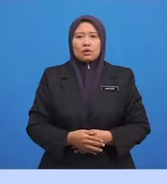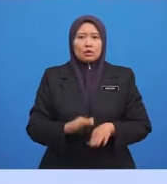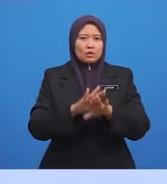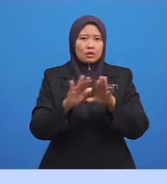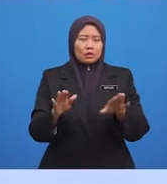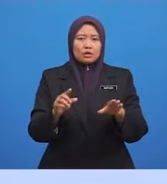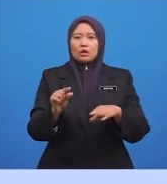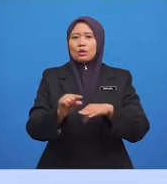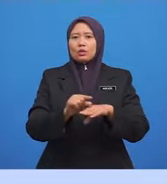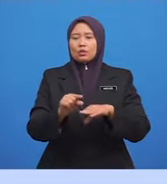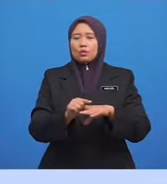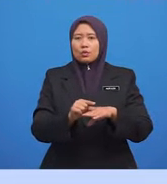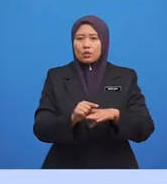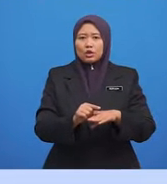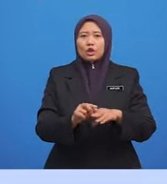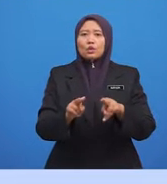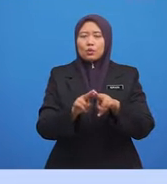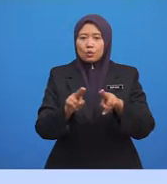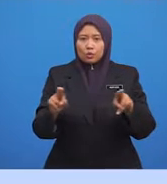ukuran piawai.